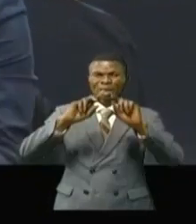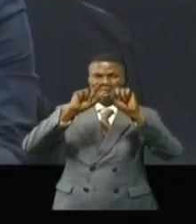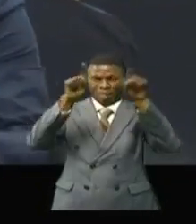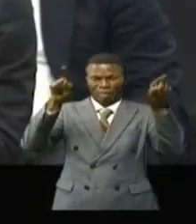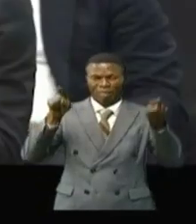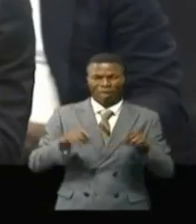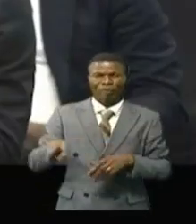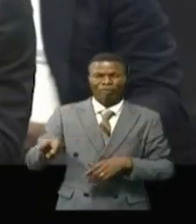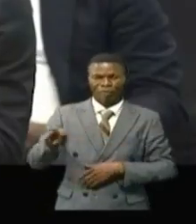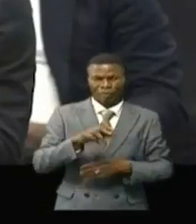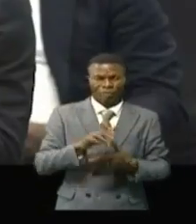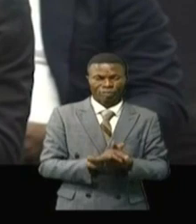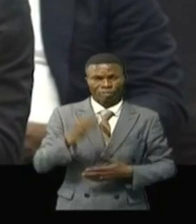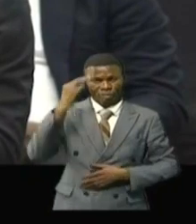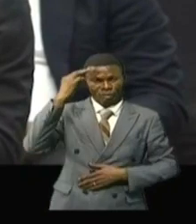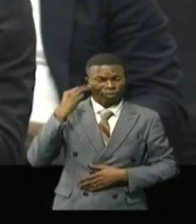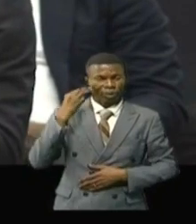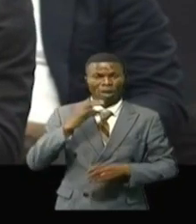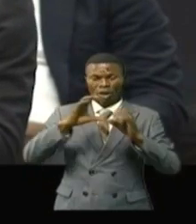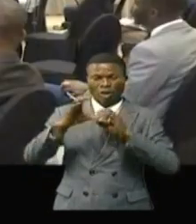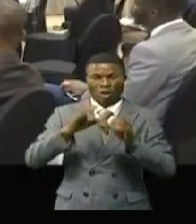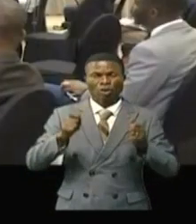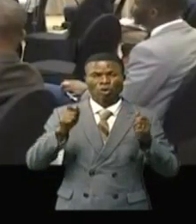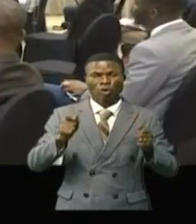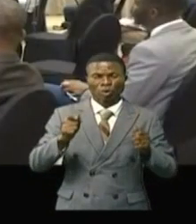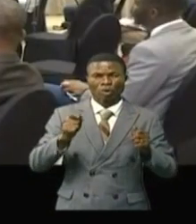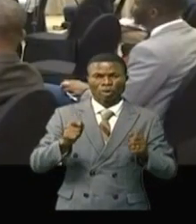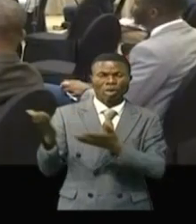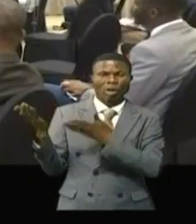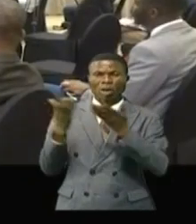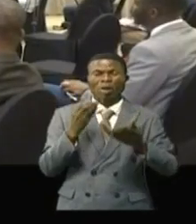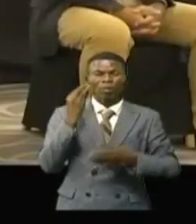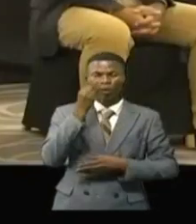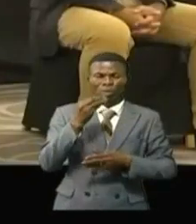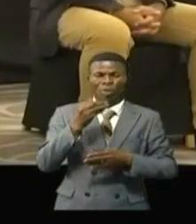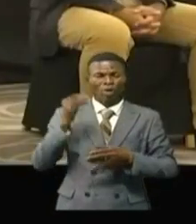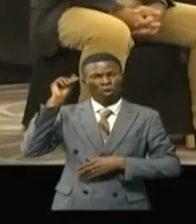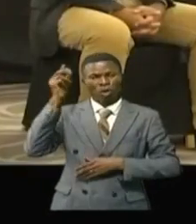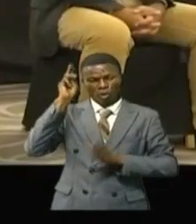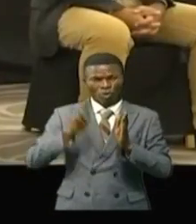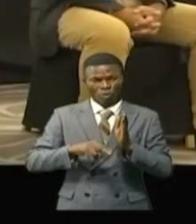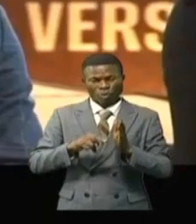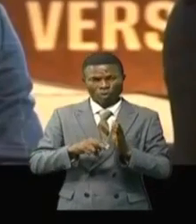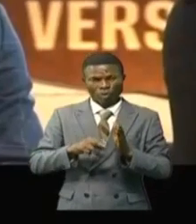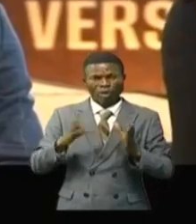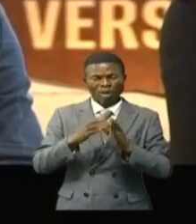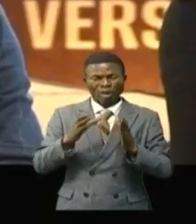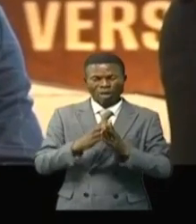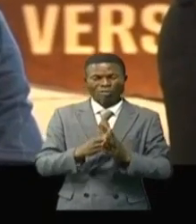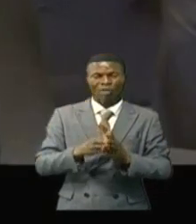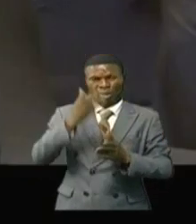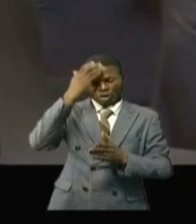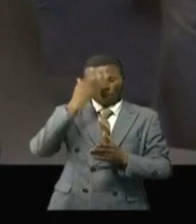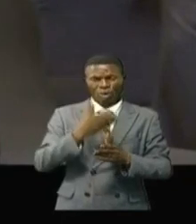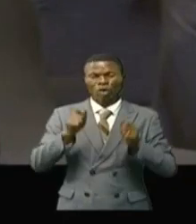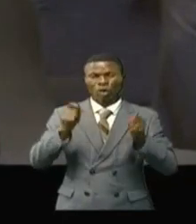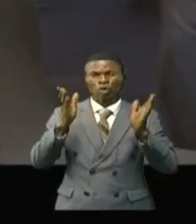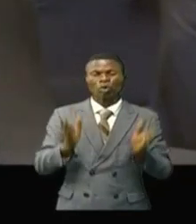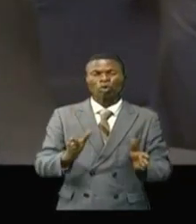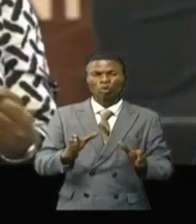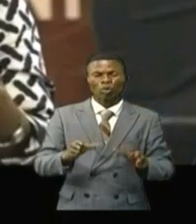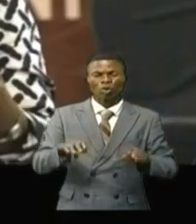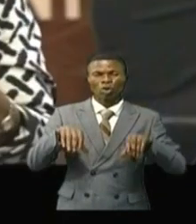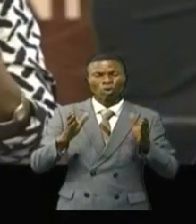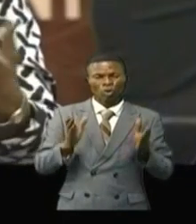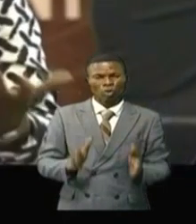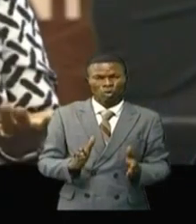Et les soucis. Le ministre de la Communication et Médias, porte-parole du gouvernement, avec le figure emblématique de la presse congolaise telle que